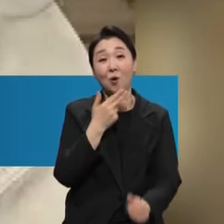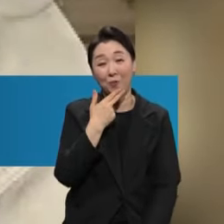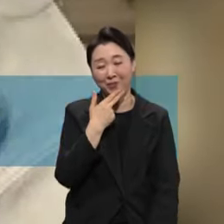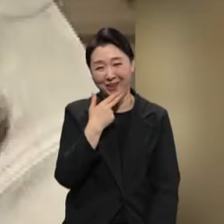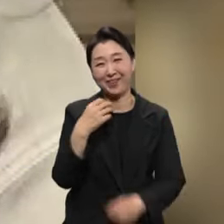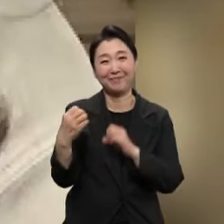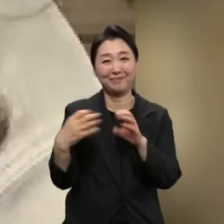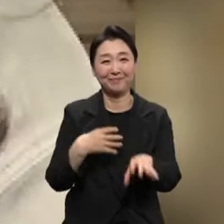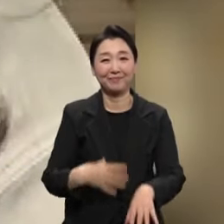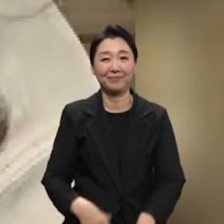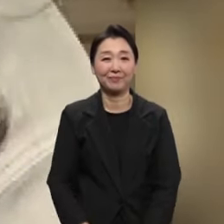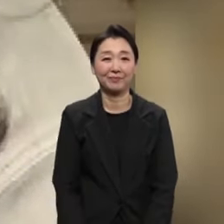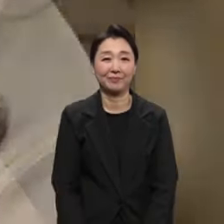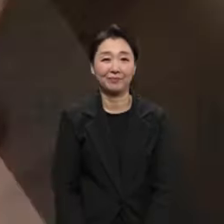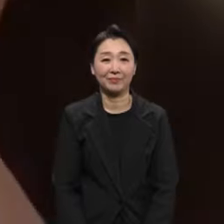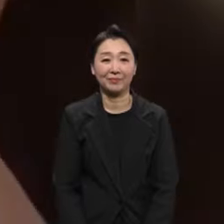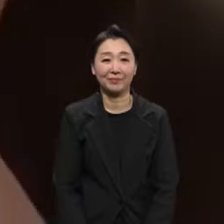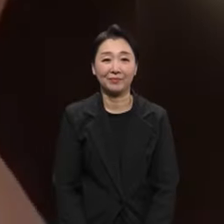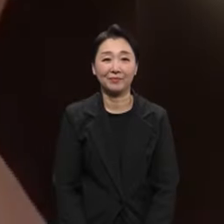이렇게 답합니다.